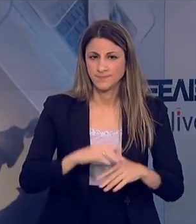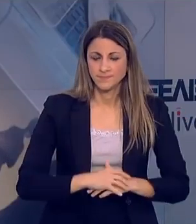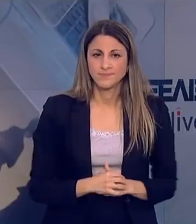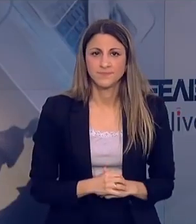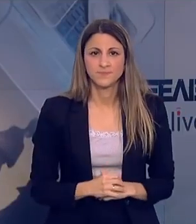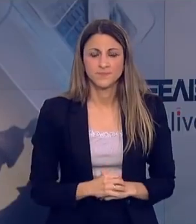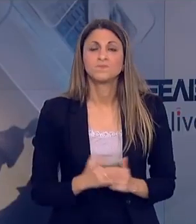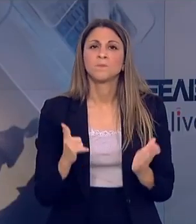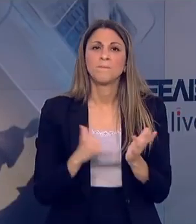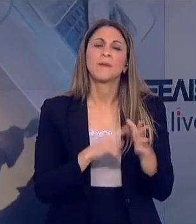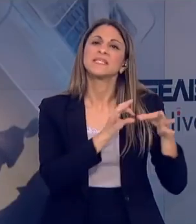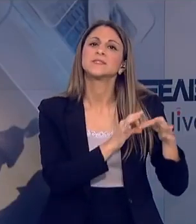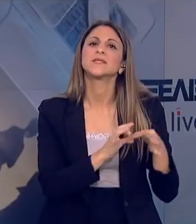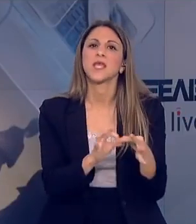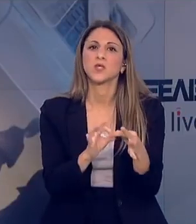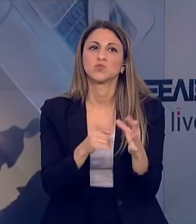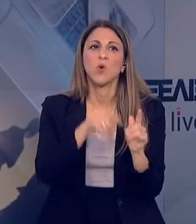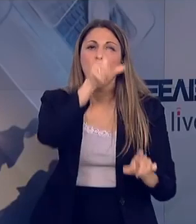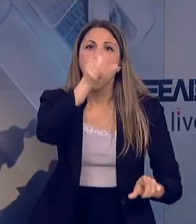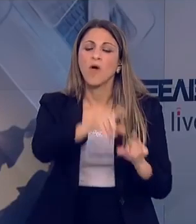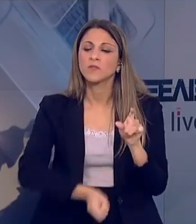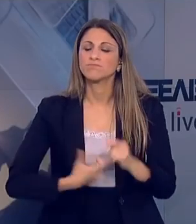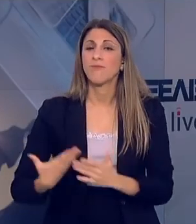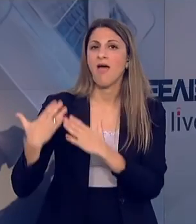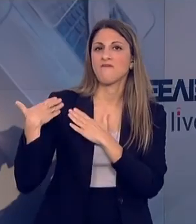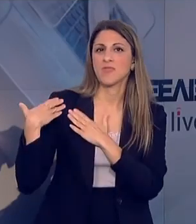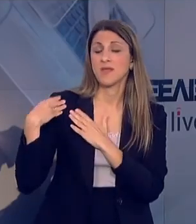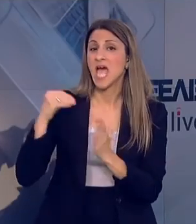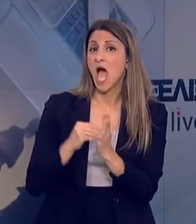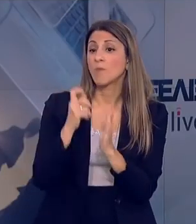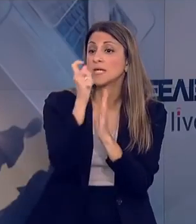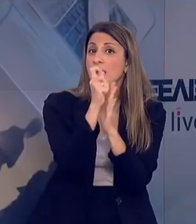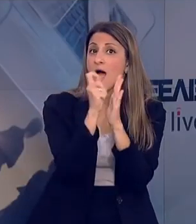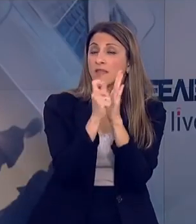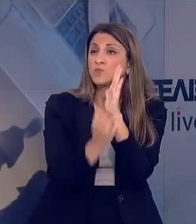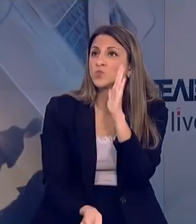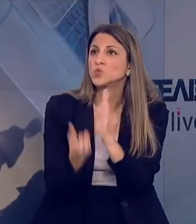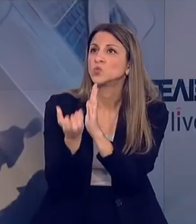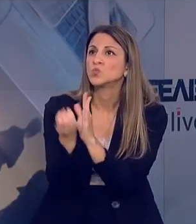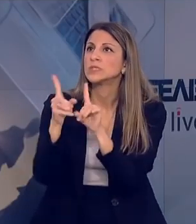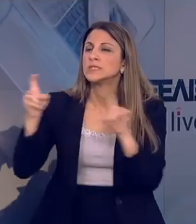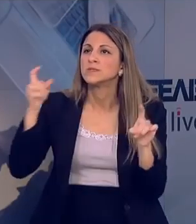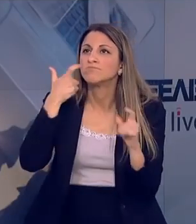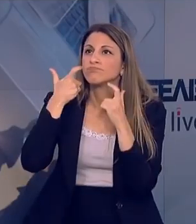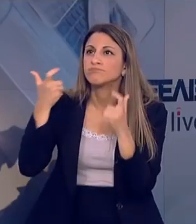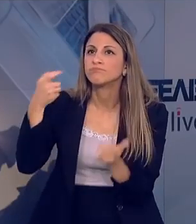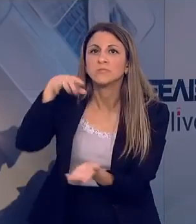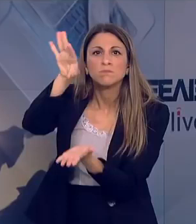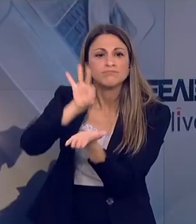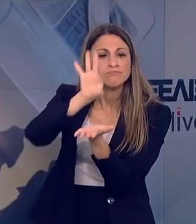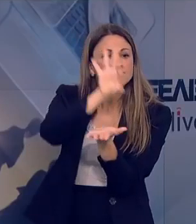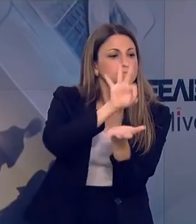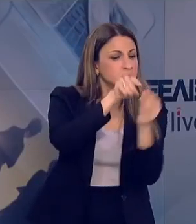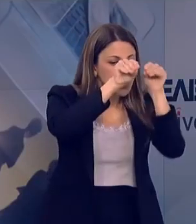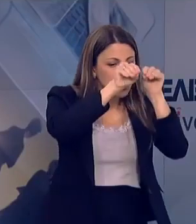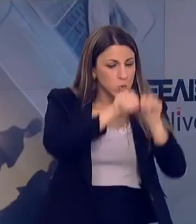Νομίζω ότι πρέπει να συνεχίσουμε με υπεύθυνη συμπεριφορά και με συνεχή καταγραφή των δεδομένων μας να προσπαθούμε να επανέλθουμε στην μερική κανονικότητα.